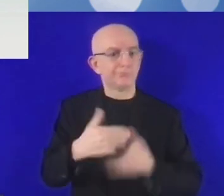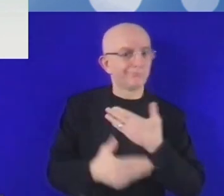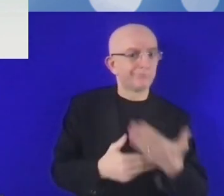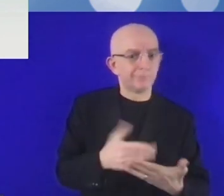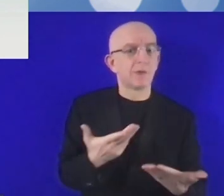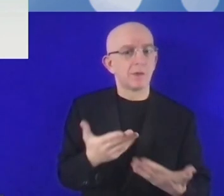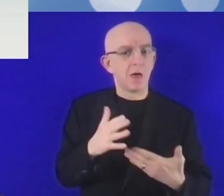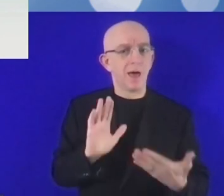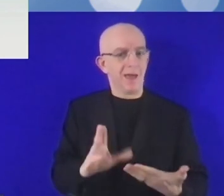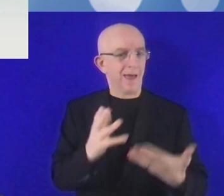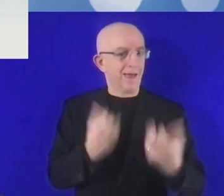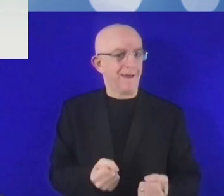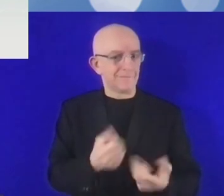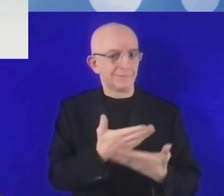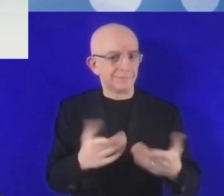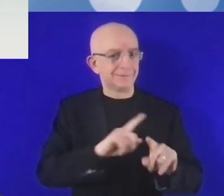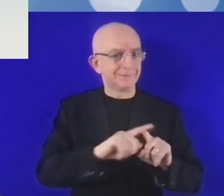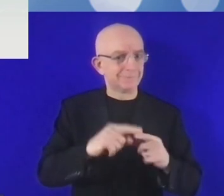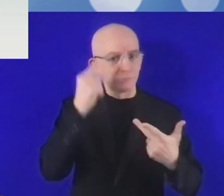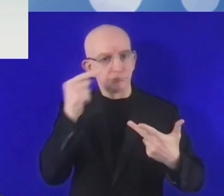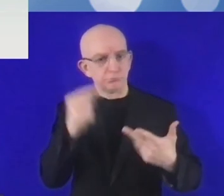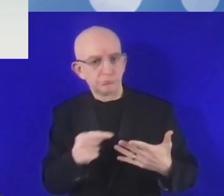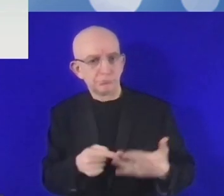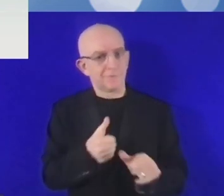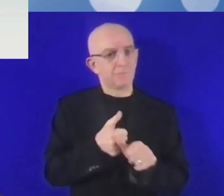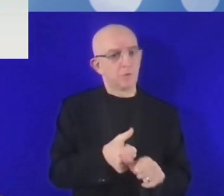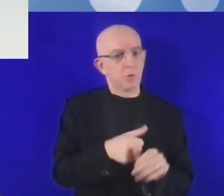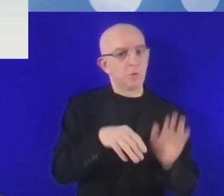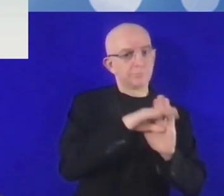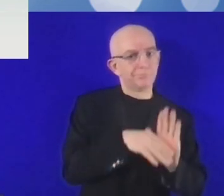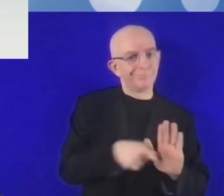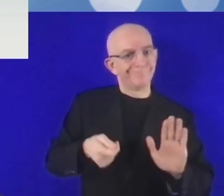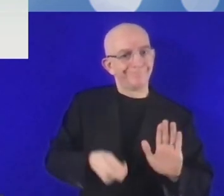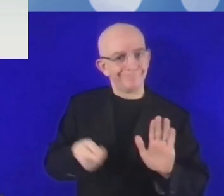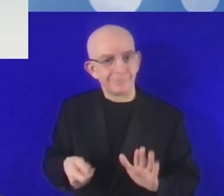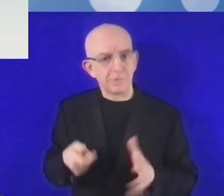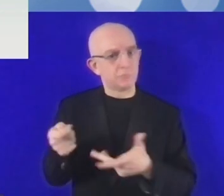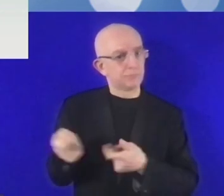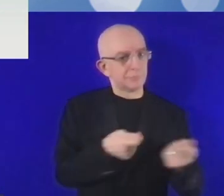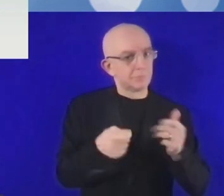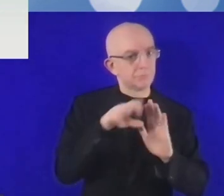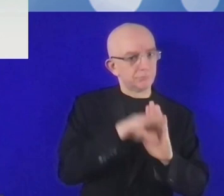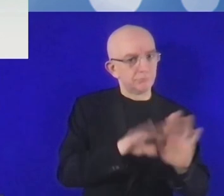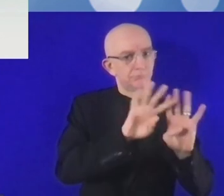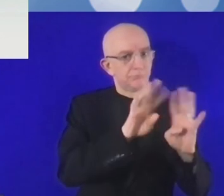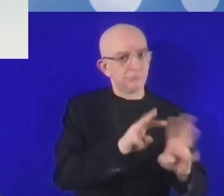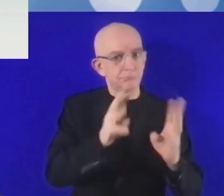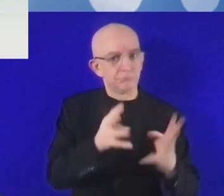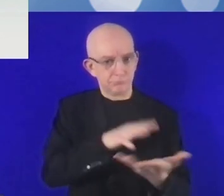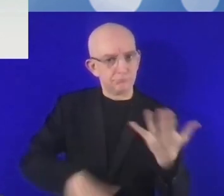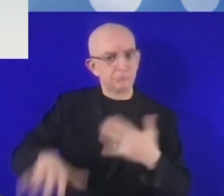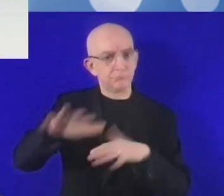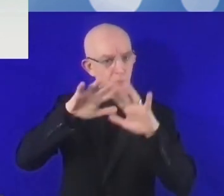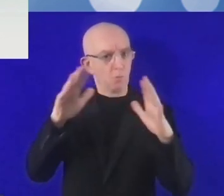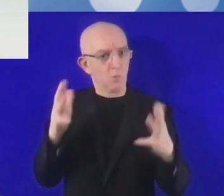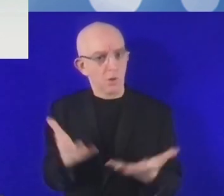尽量最多人能够使用网络，同时我们也要保证我们正在落实